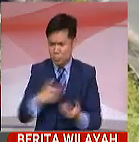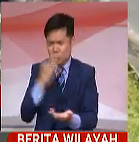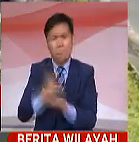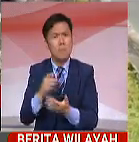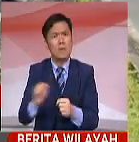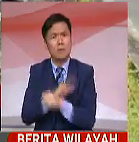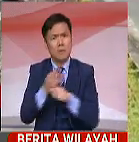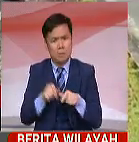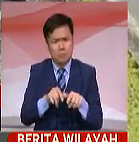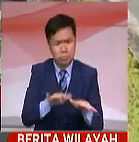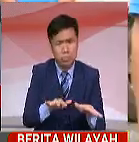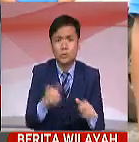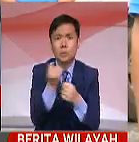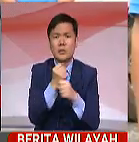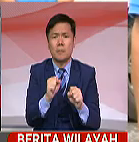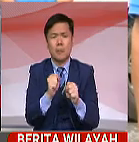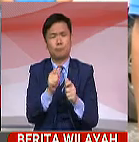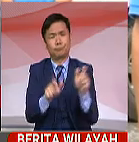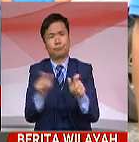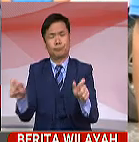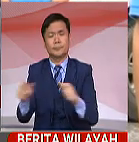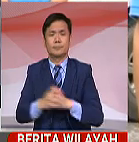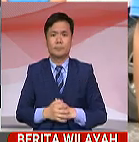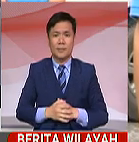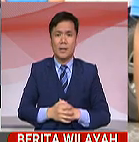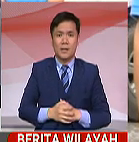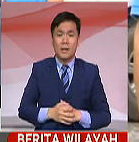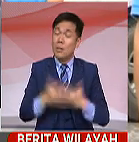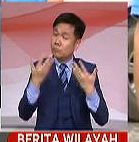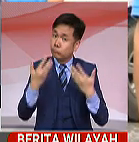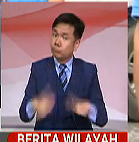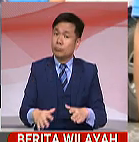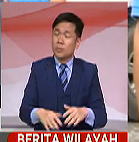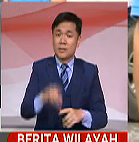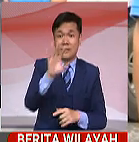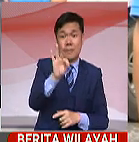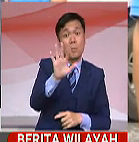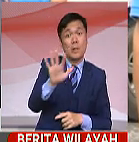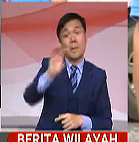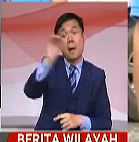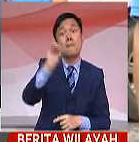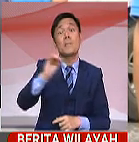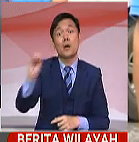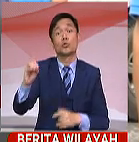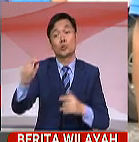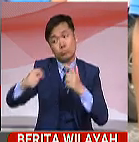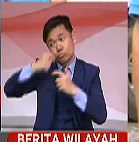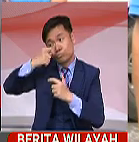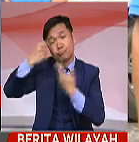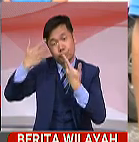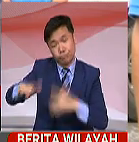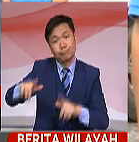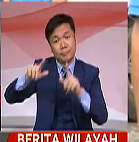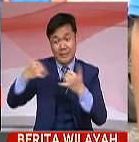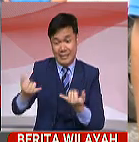demi keselamatan bersama. Kita telah menjalani hampir 95% dan per hari ini hari terakhir